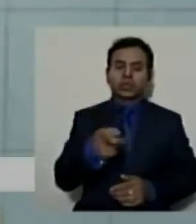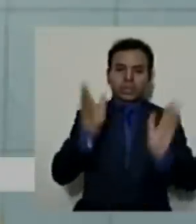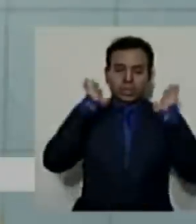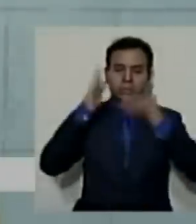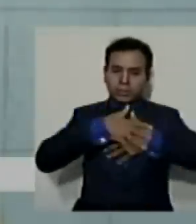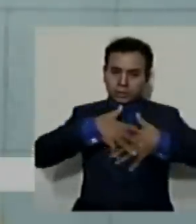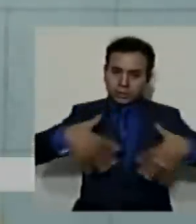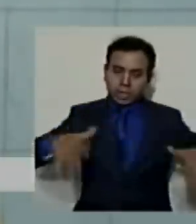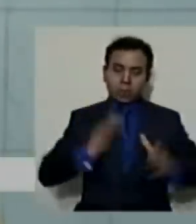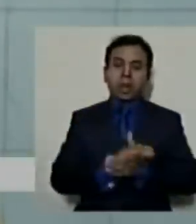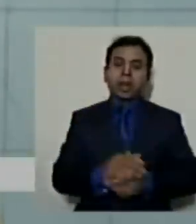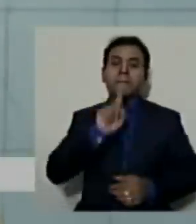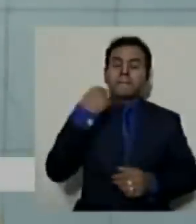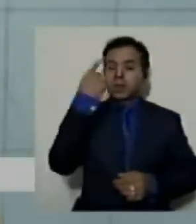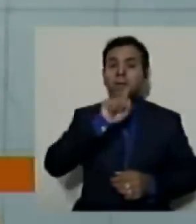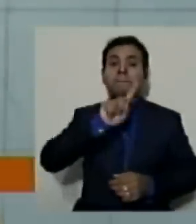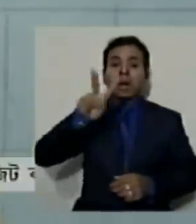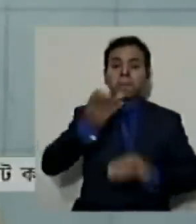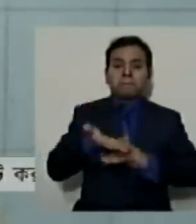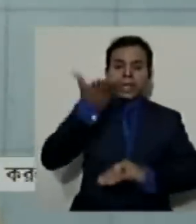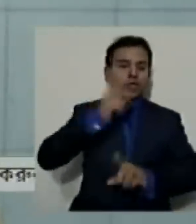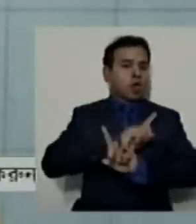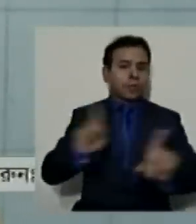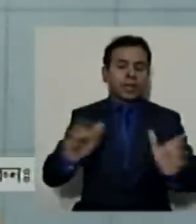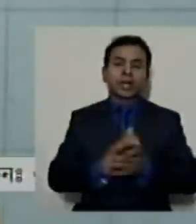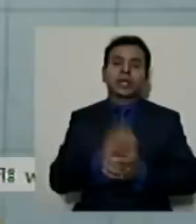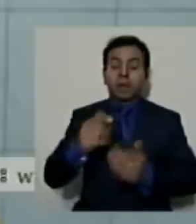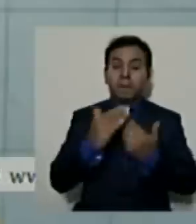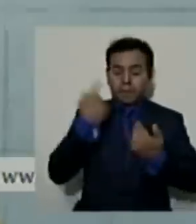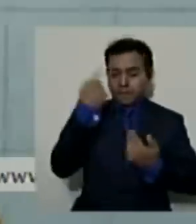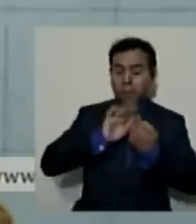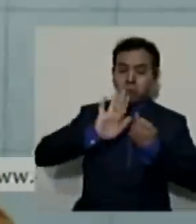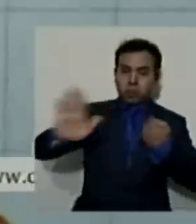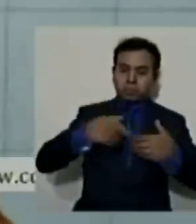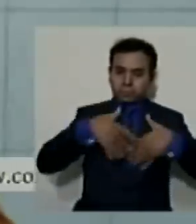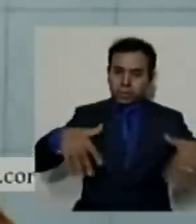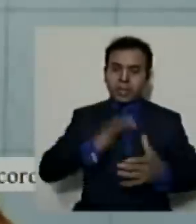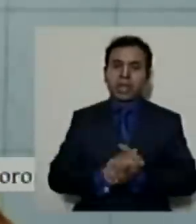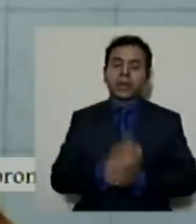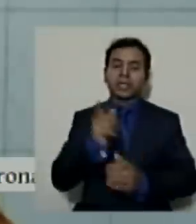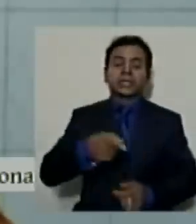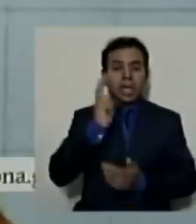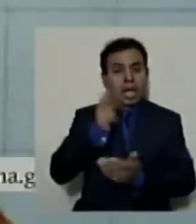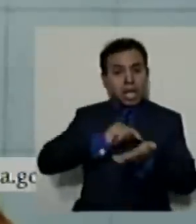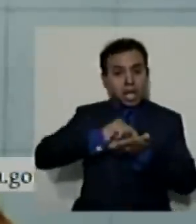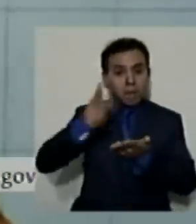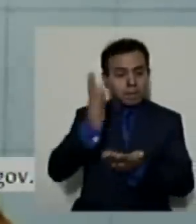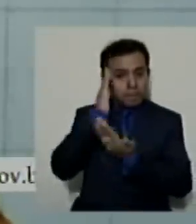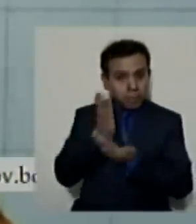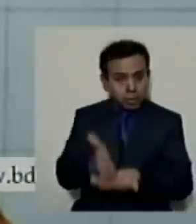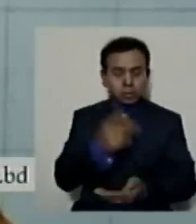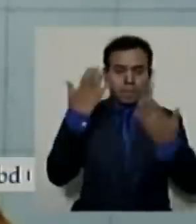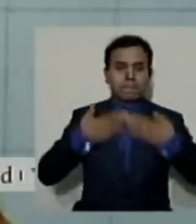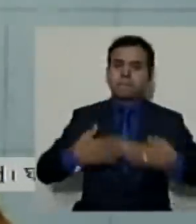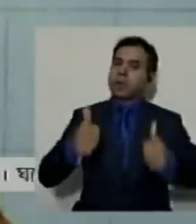থাকবেন এবং আপনার পরিবারকে সুস্থ রাখতে সাহায্য করবেন। ইফতার মাহফিল বিষয়ে নির্দেশনা আছে ধর্ম মন্ত্রণালয়ে। আমরা